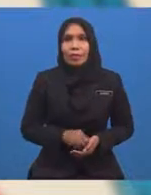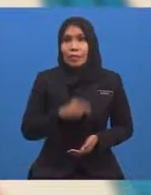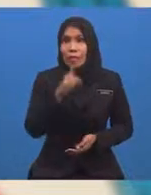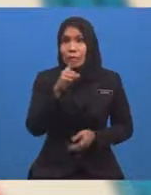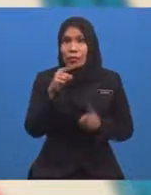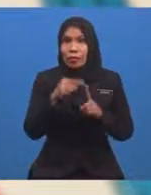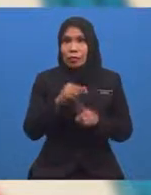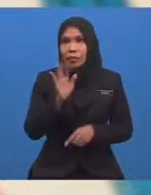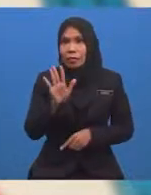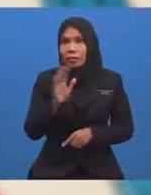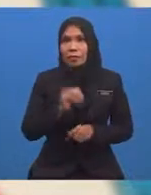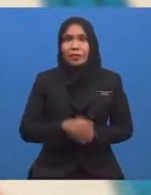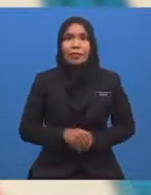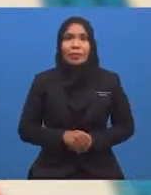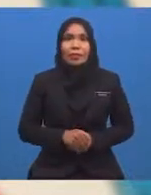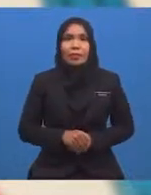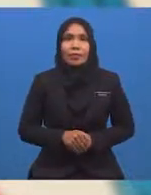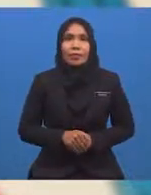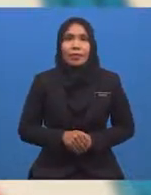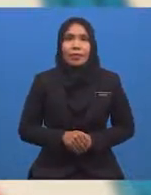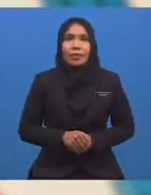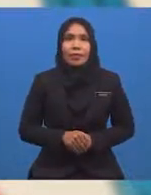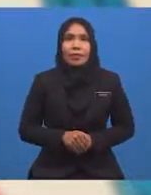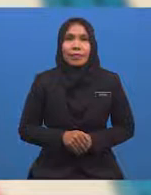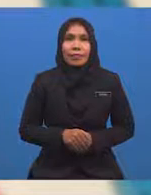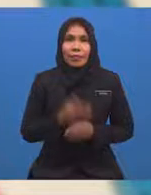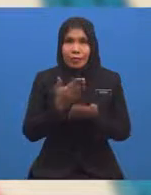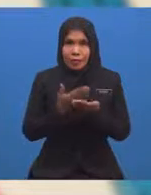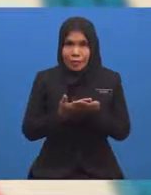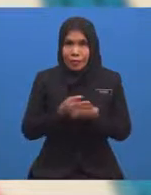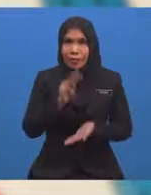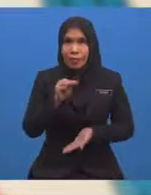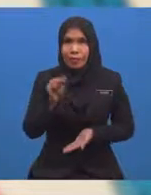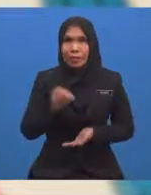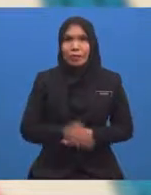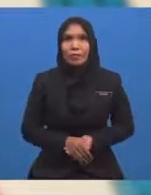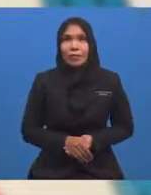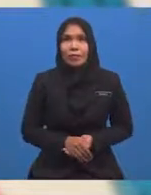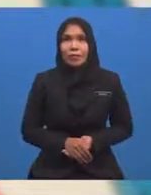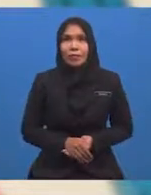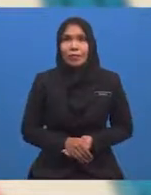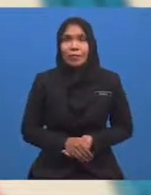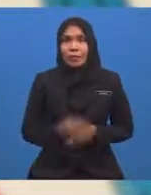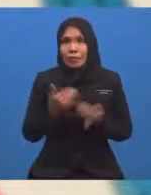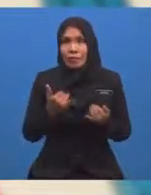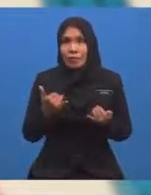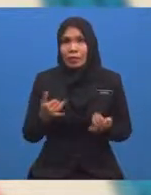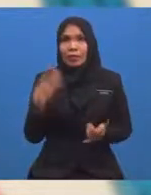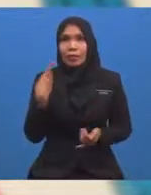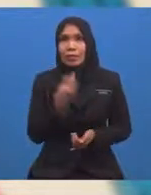nisbah yang diberikan akan dibaca nisbah satu kepada